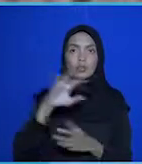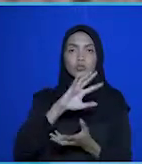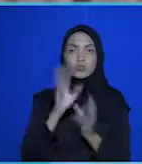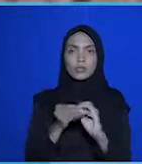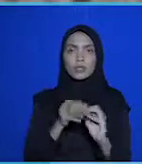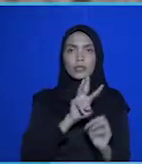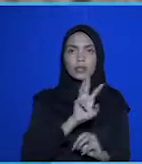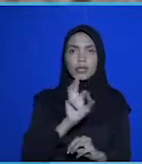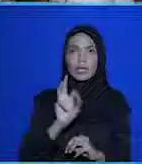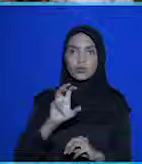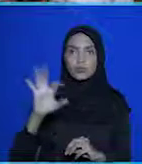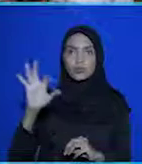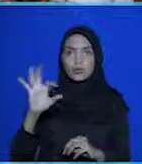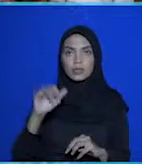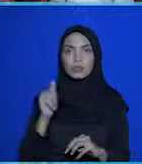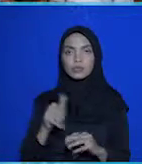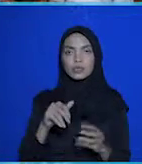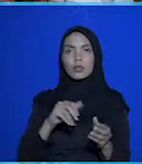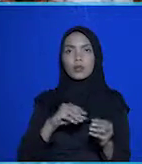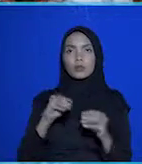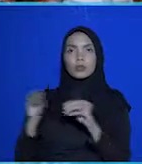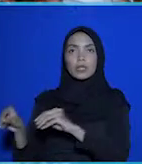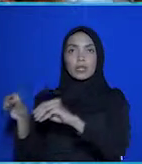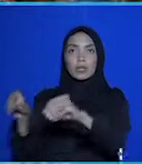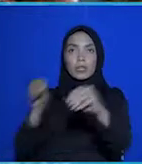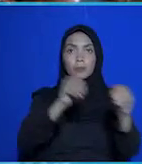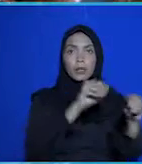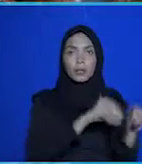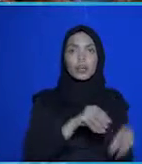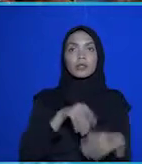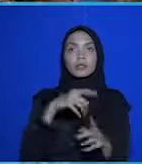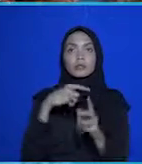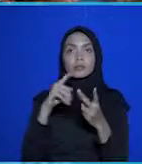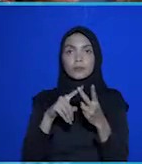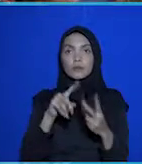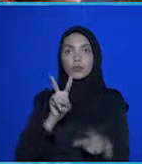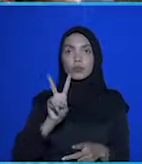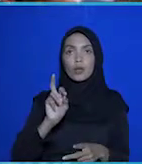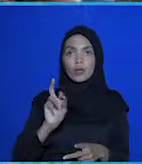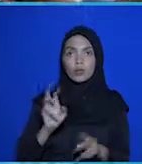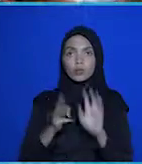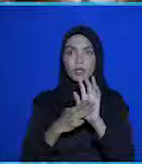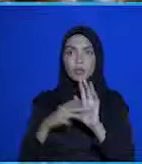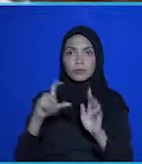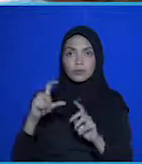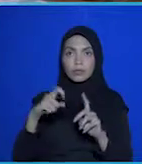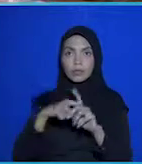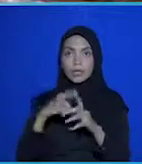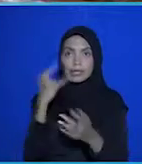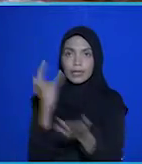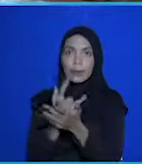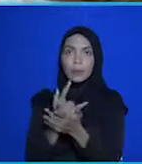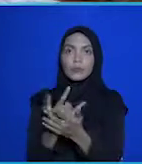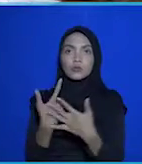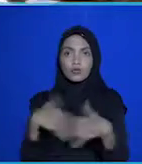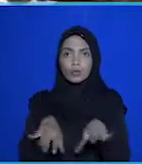MCK portable dan juga 200 MCK apa namanya, knockdown yang kami